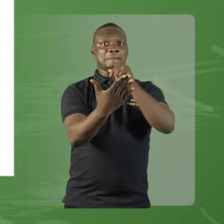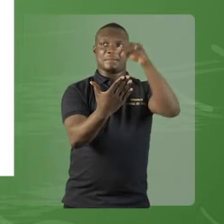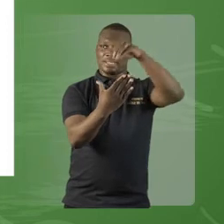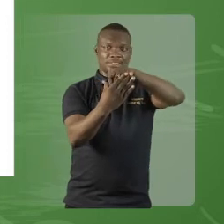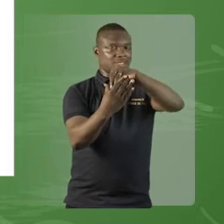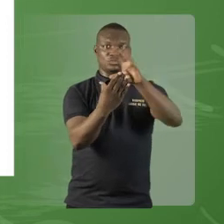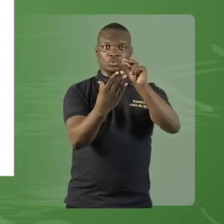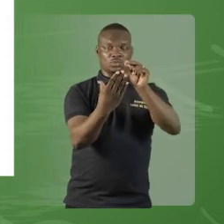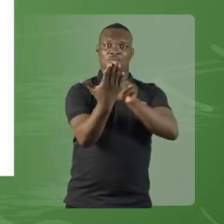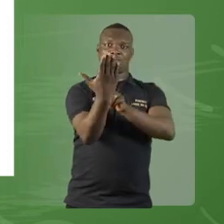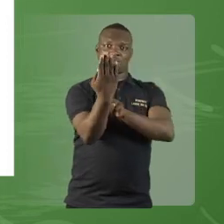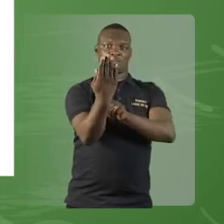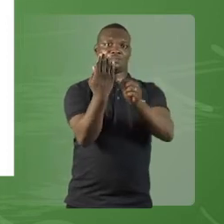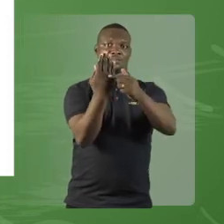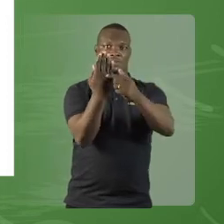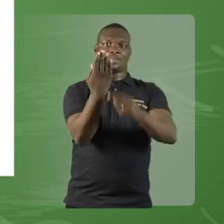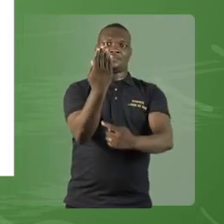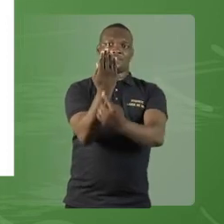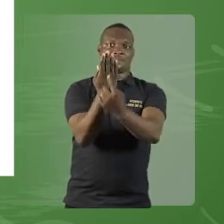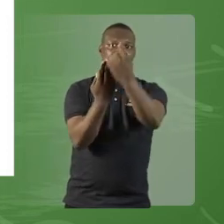indiquent le sens du courant I.